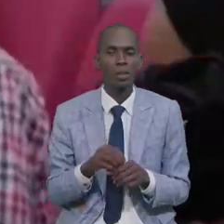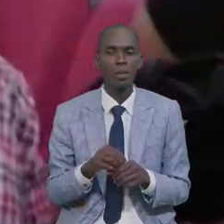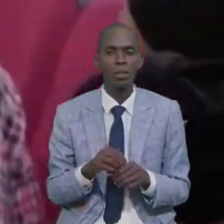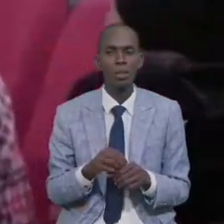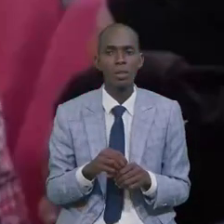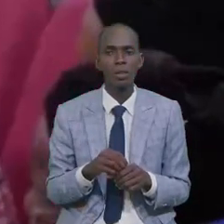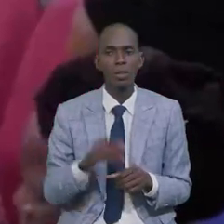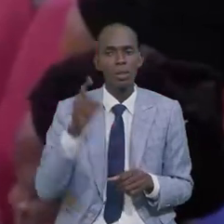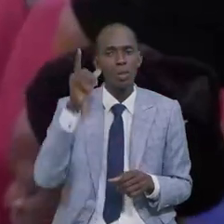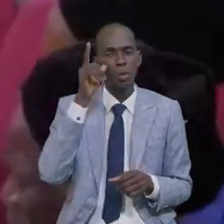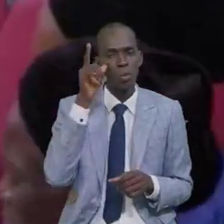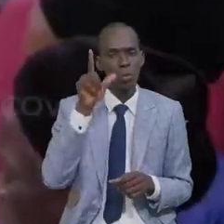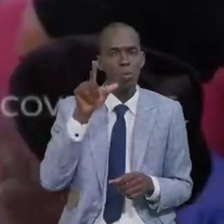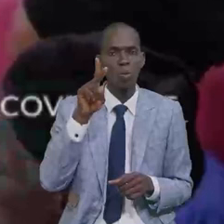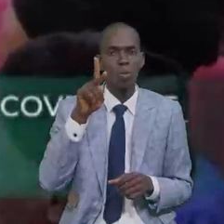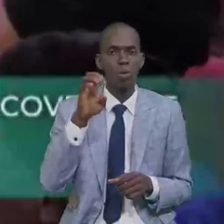En